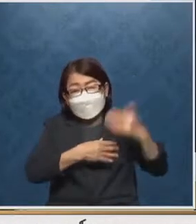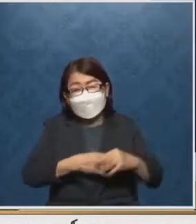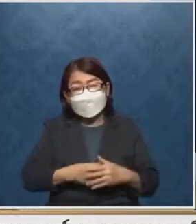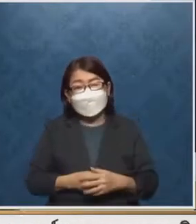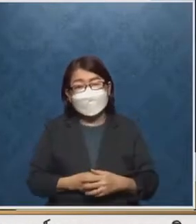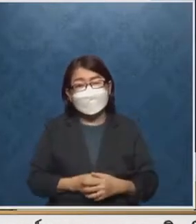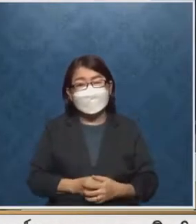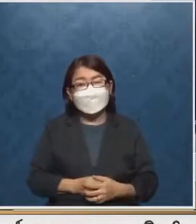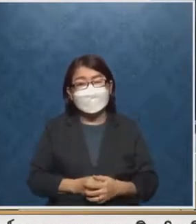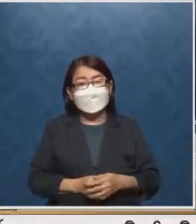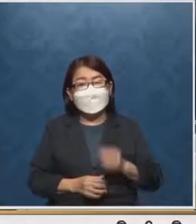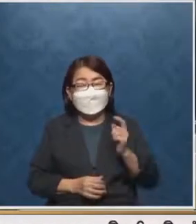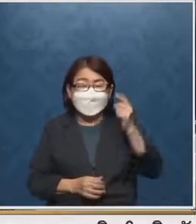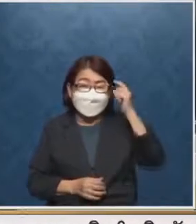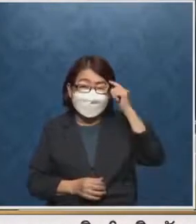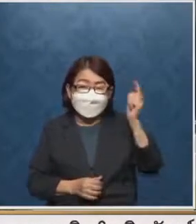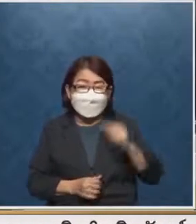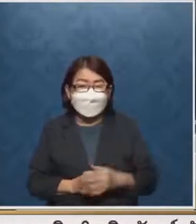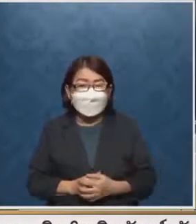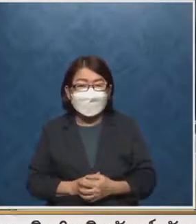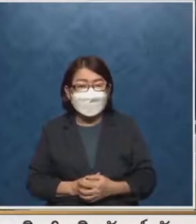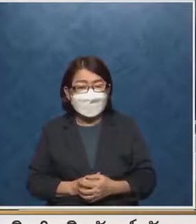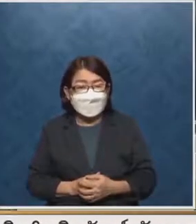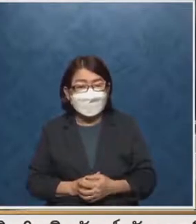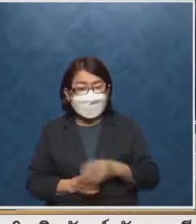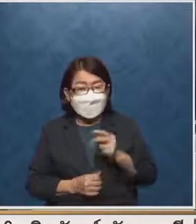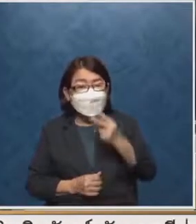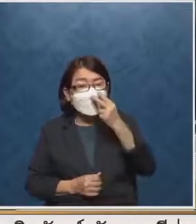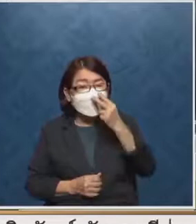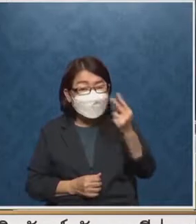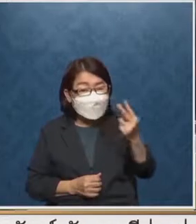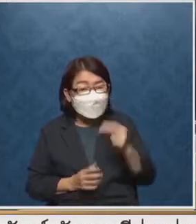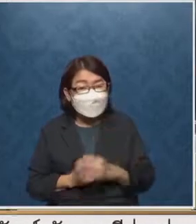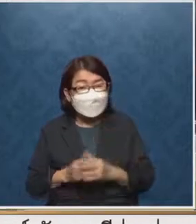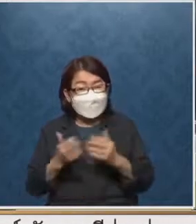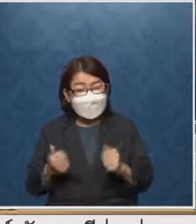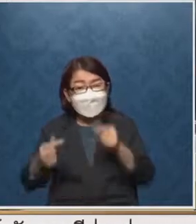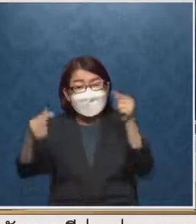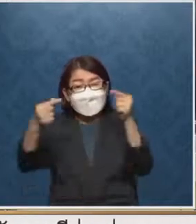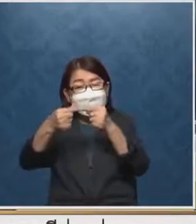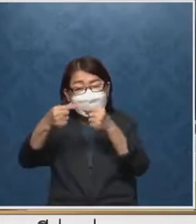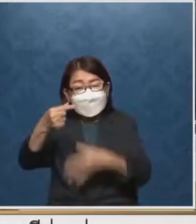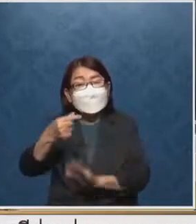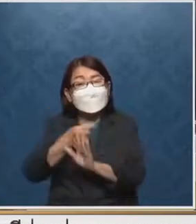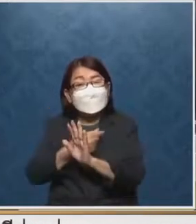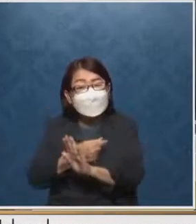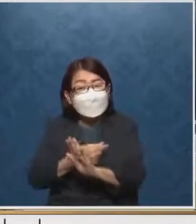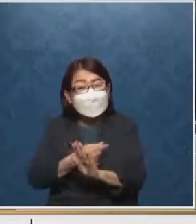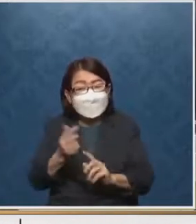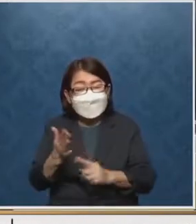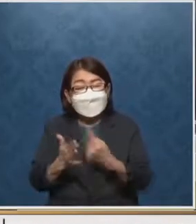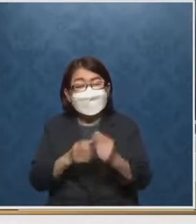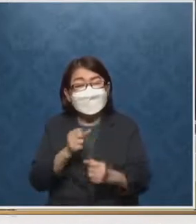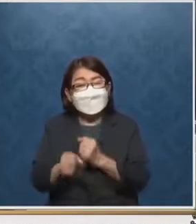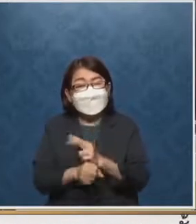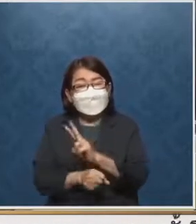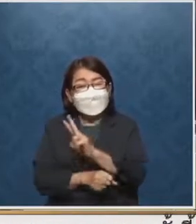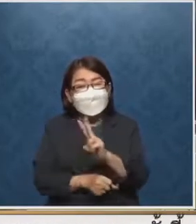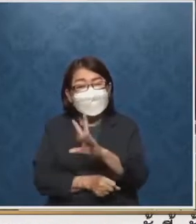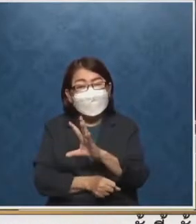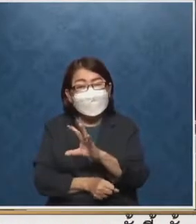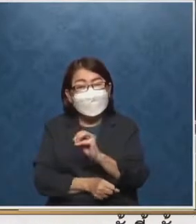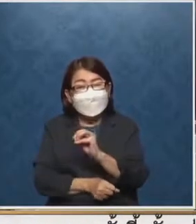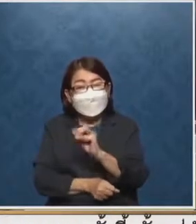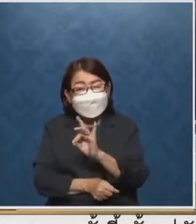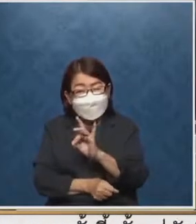เราก็ต้องมองข้ามไปเหมือนกันว่าสิ่งที่ท่านมีวัตถุประสงค์มาเนี่ยตั้งแต่ปี58เนี่ยบาง